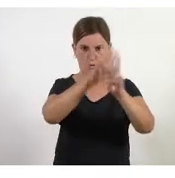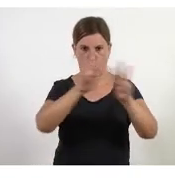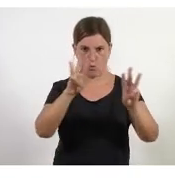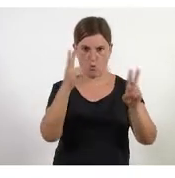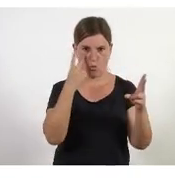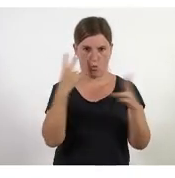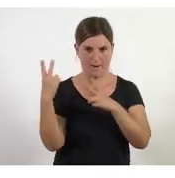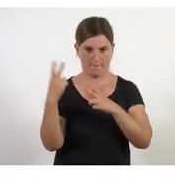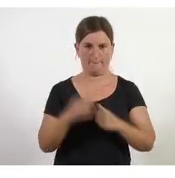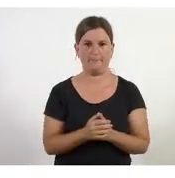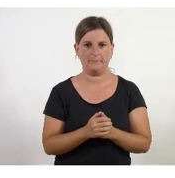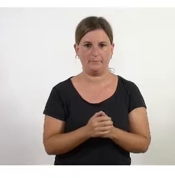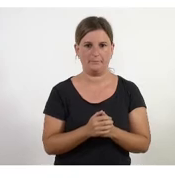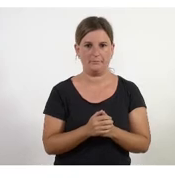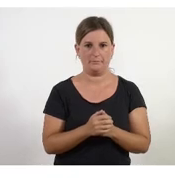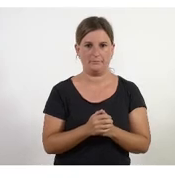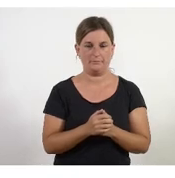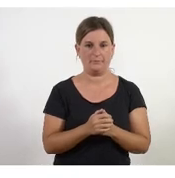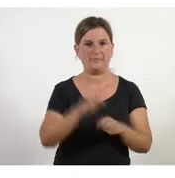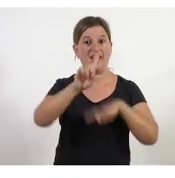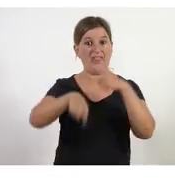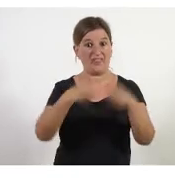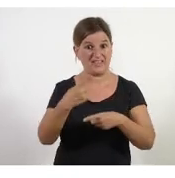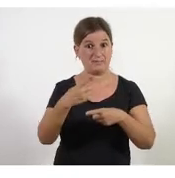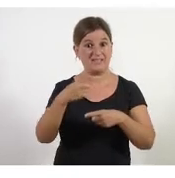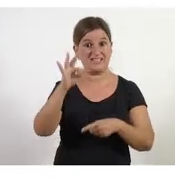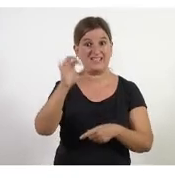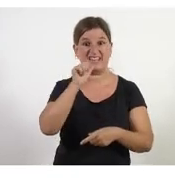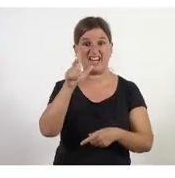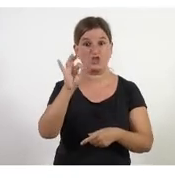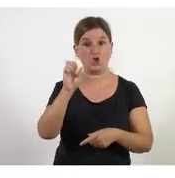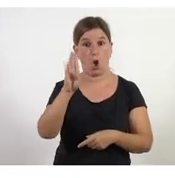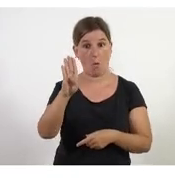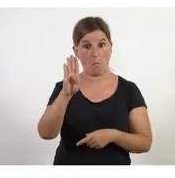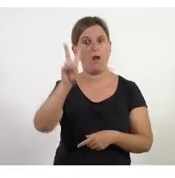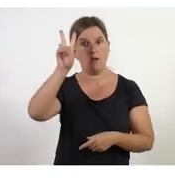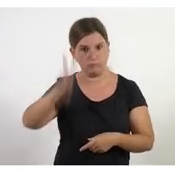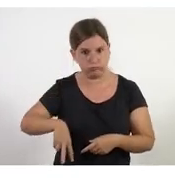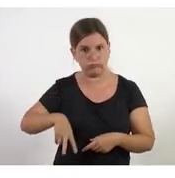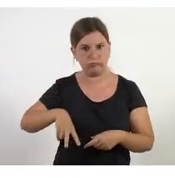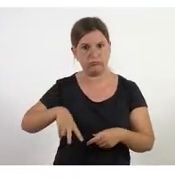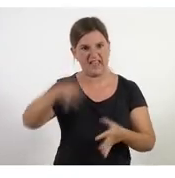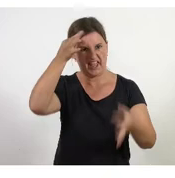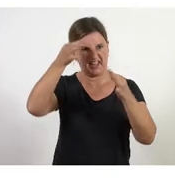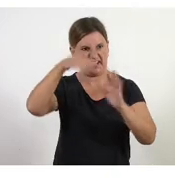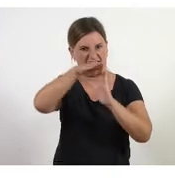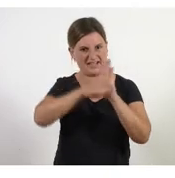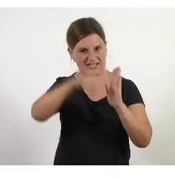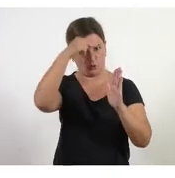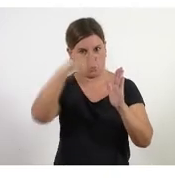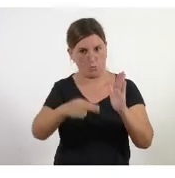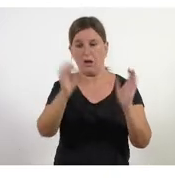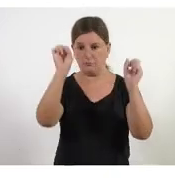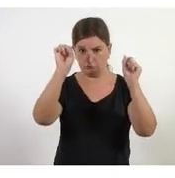d'abans. Després, TechSap ens valida i ens notifica que, efectivament, complim els requisits. I